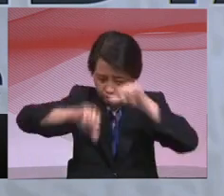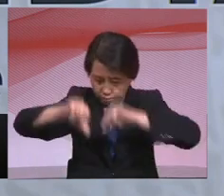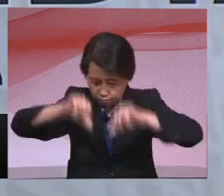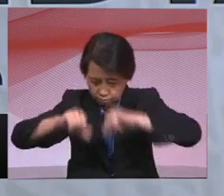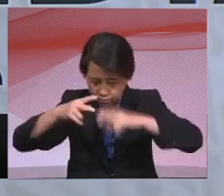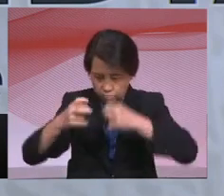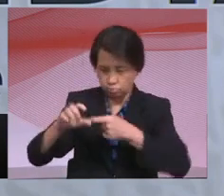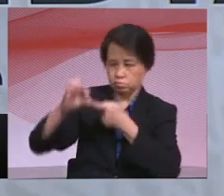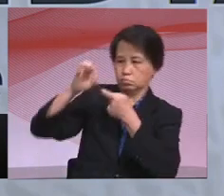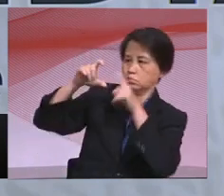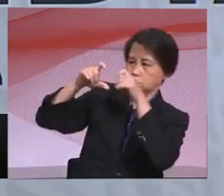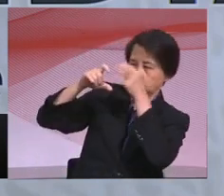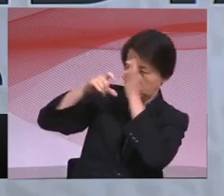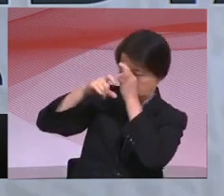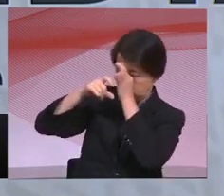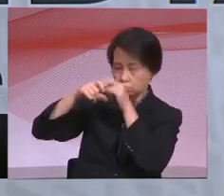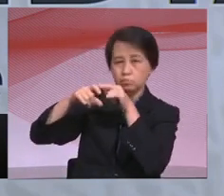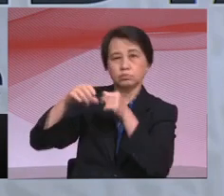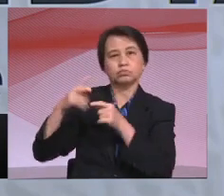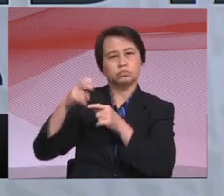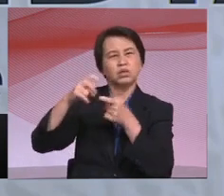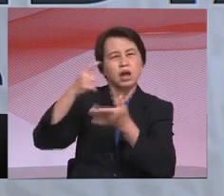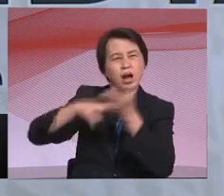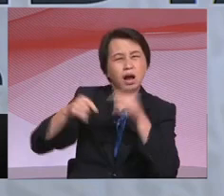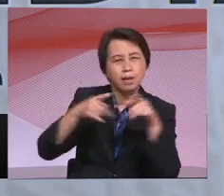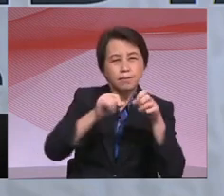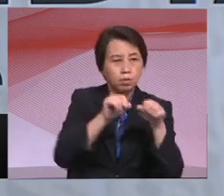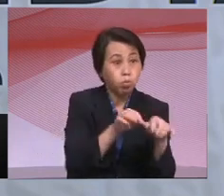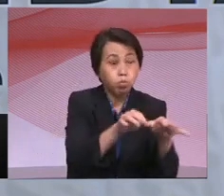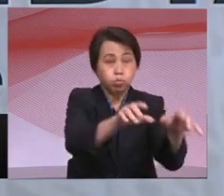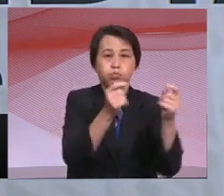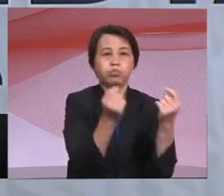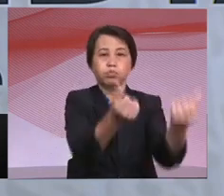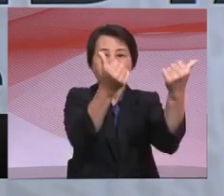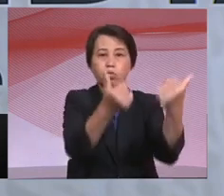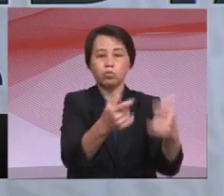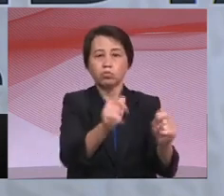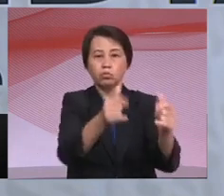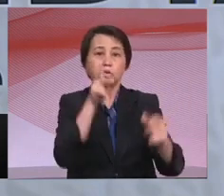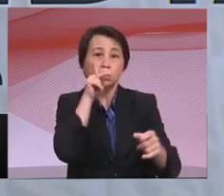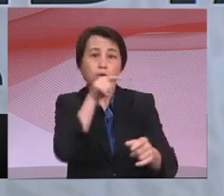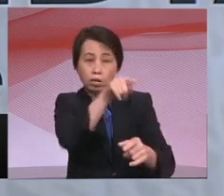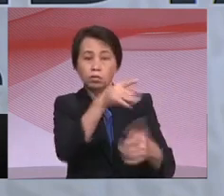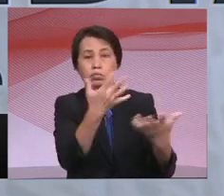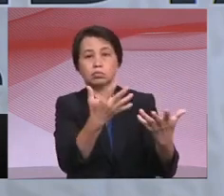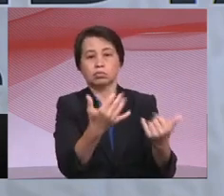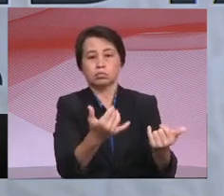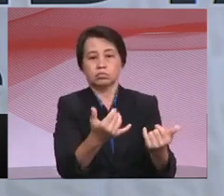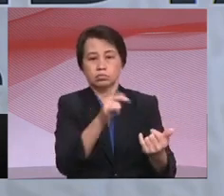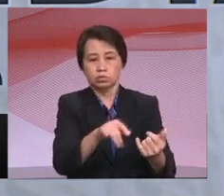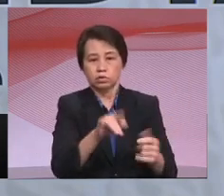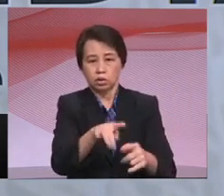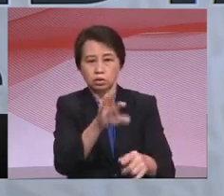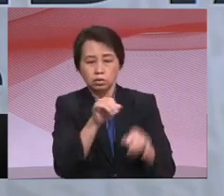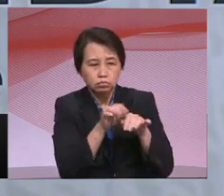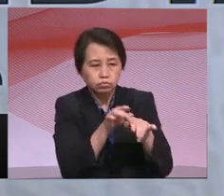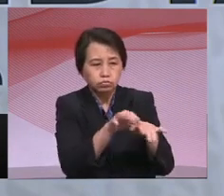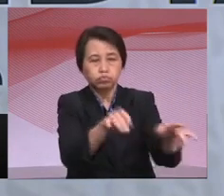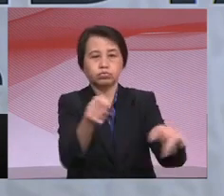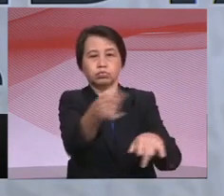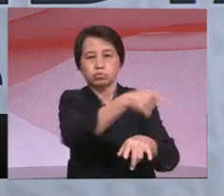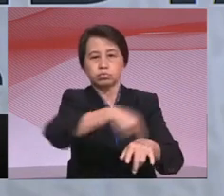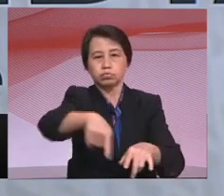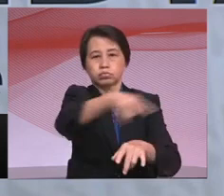dan melihat kepada genomic sequence virus tersebut yang dijangkiti